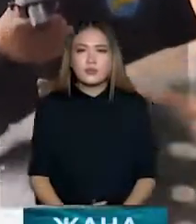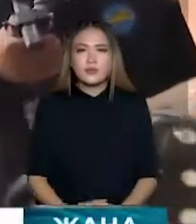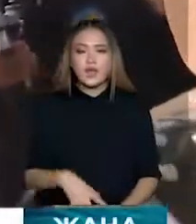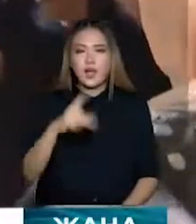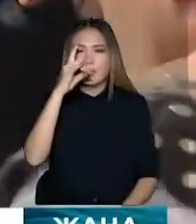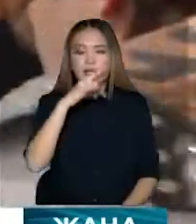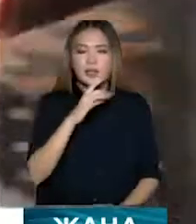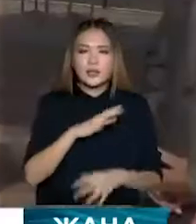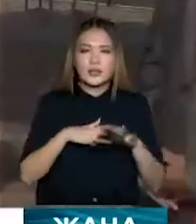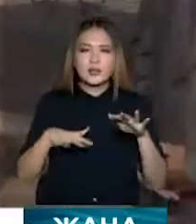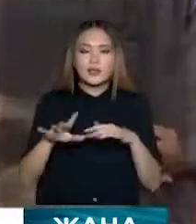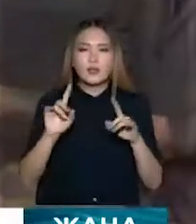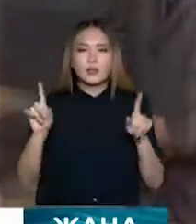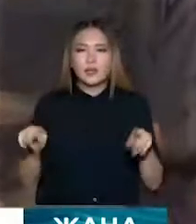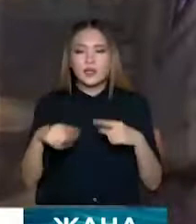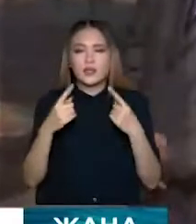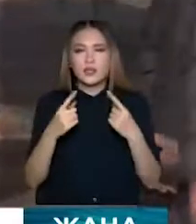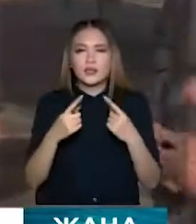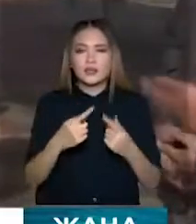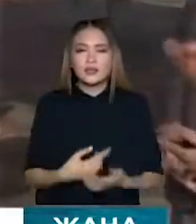бірлігі, ынтымағы.